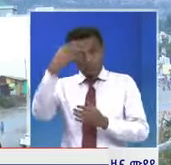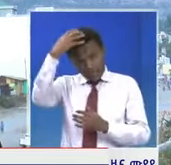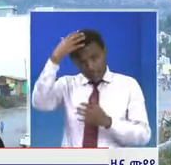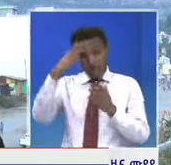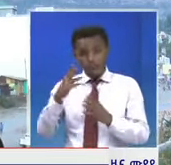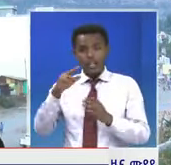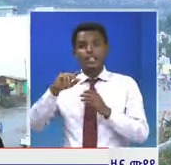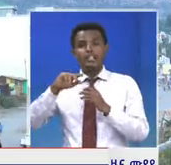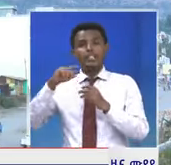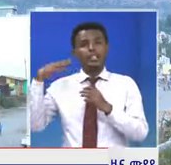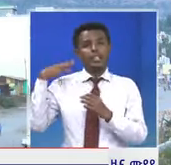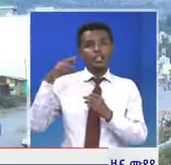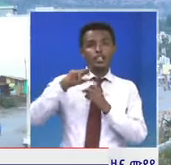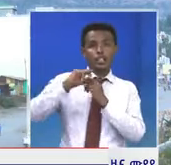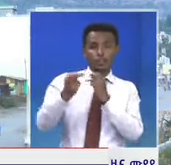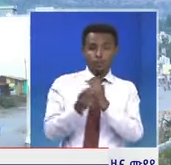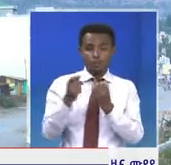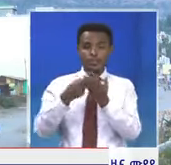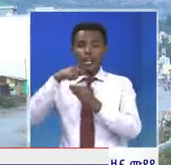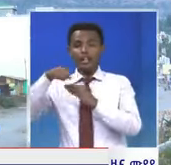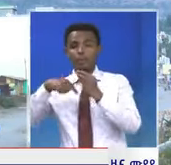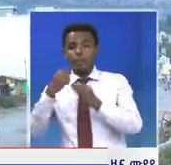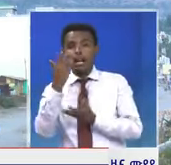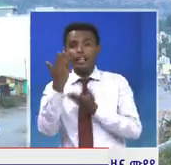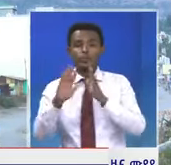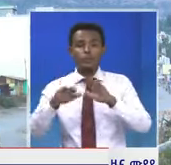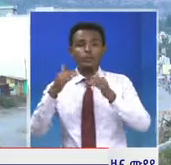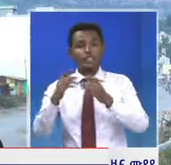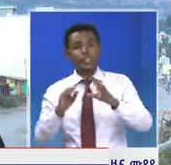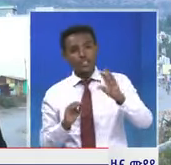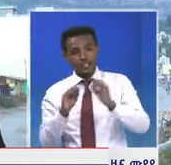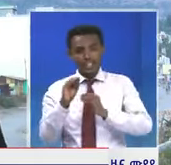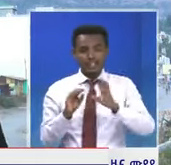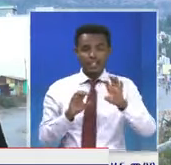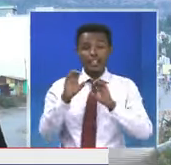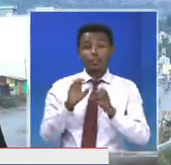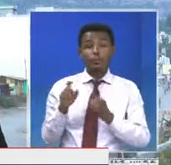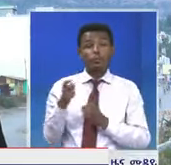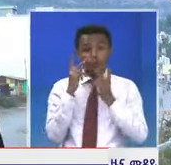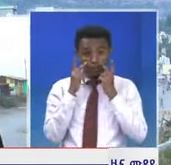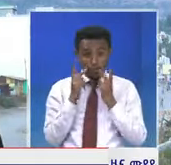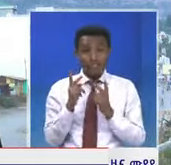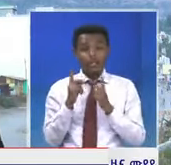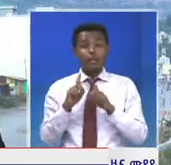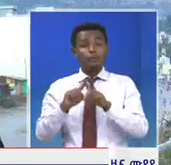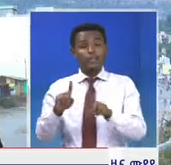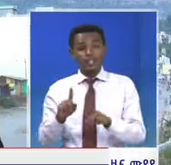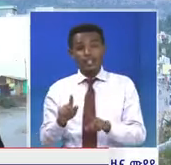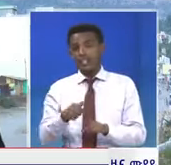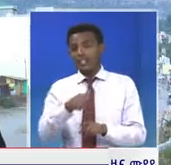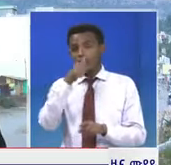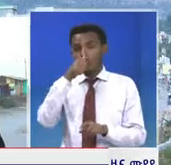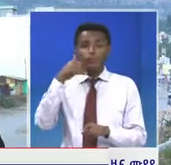ድርጅቶች በዚህ አካባቢ አገልግሎት ለመስጠት እንግዲህ እንቅስቃሴዎችን እያደረጉ እንደሆነ ተመልክተናል። በተለይ ኢትዮ